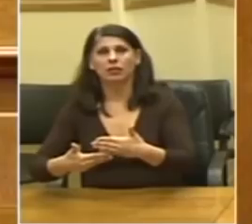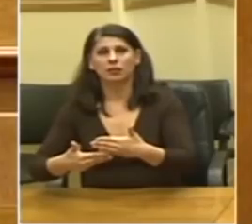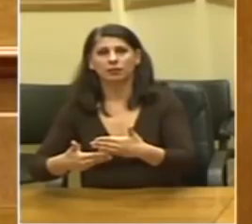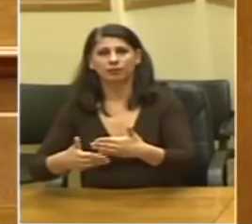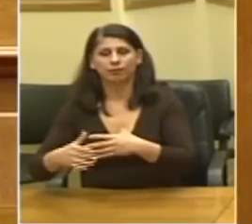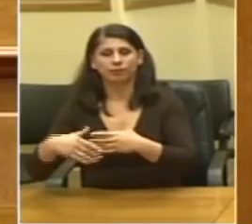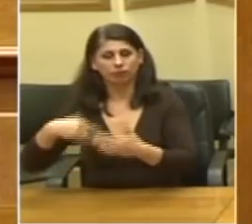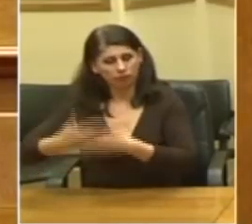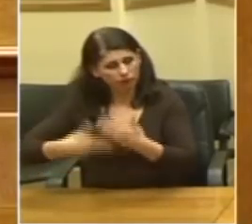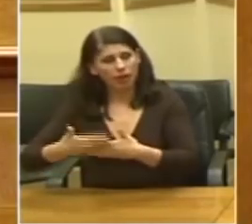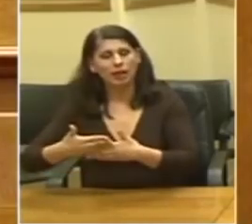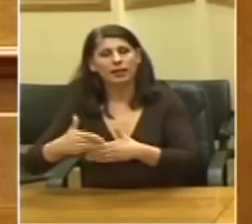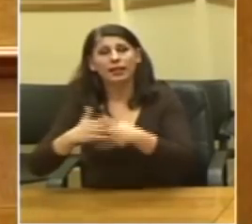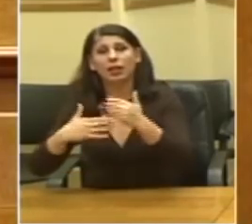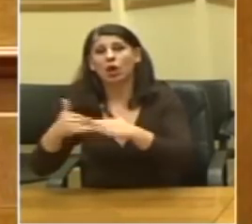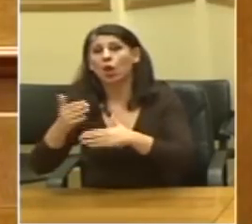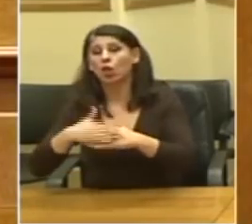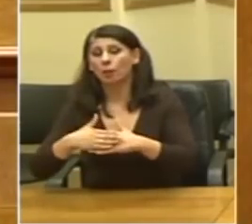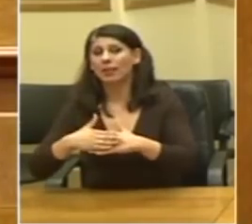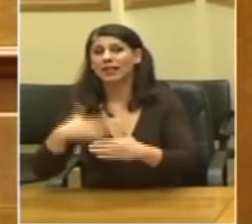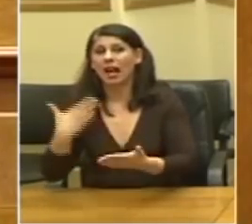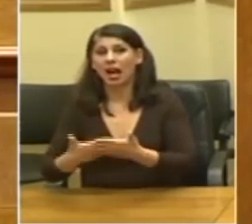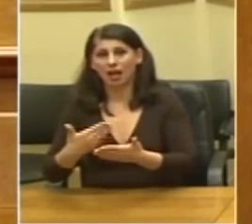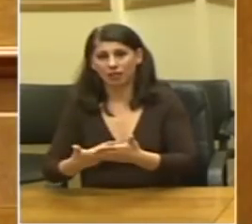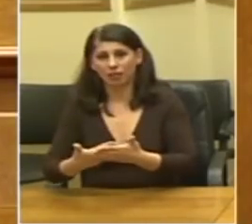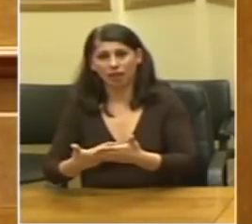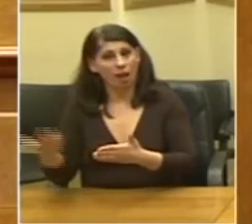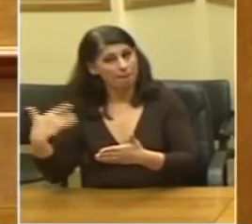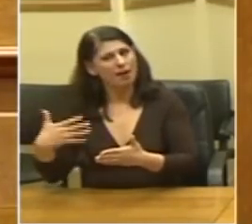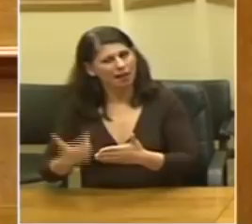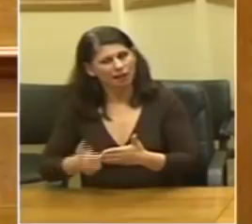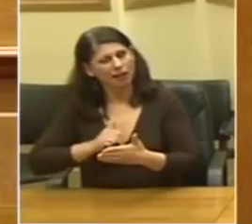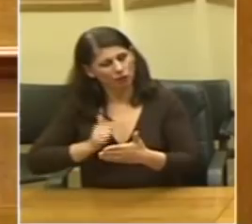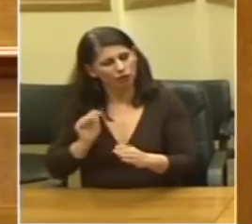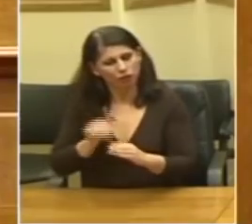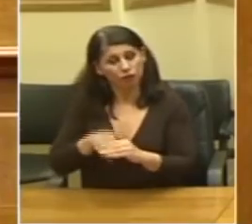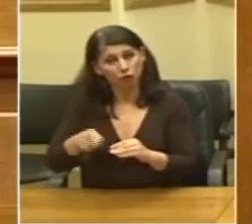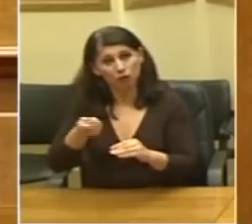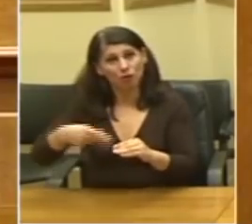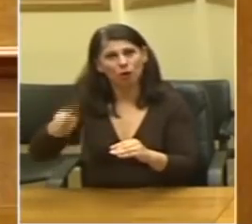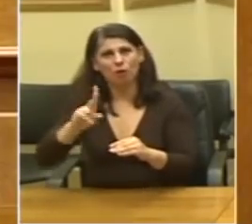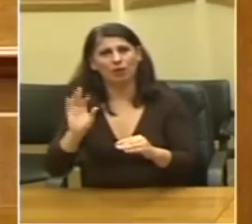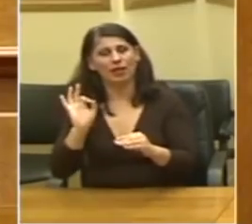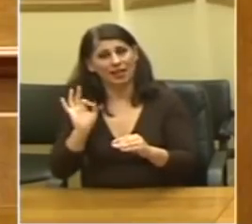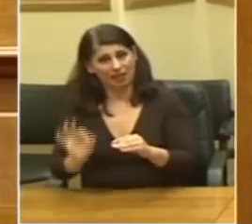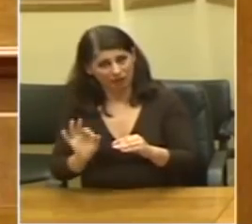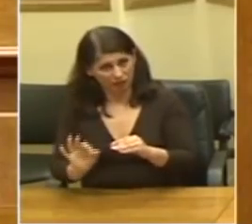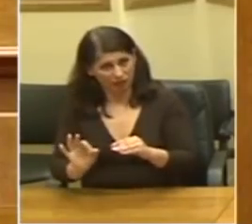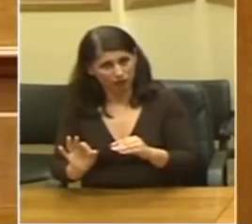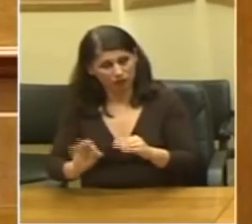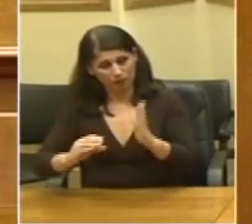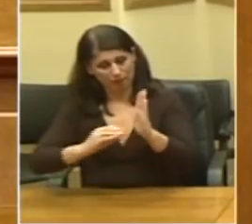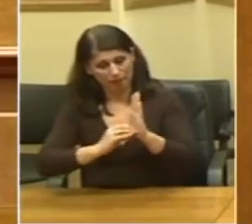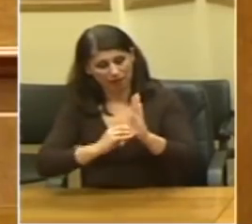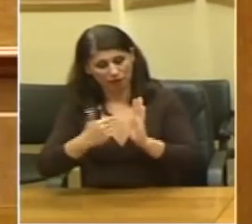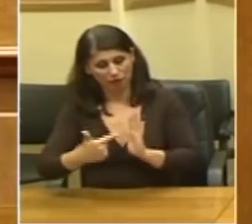οικοδομικής άδειας, ήταν που ήταν ιδιωτικοποιημένη, τώρα γίνεται ακόμα περισσότερο. Και βεβαίως για την